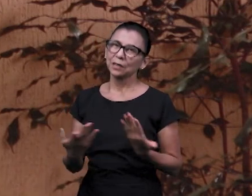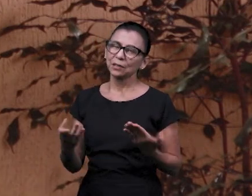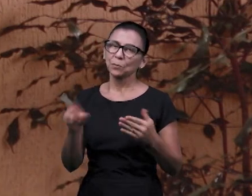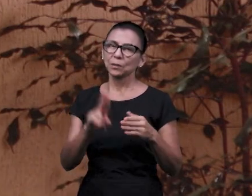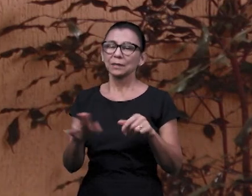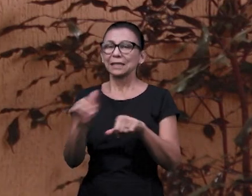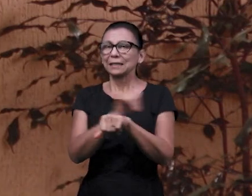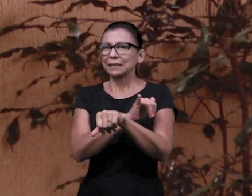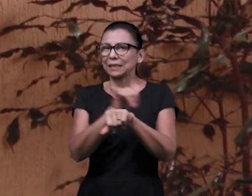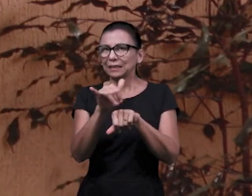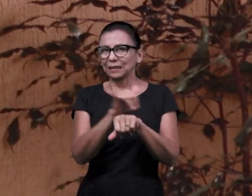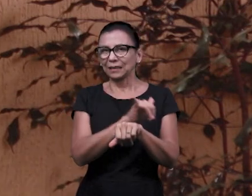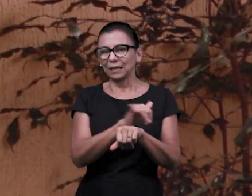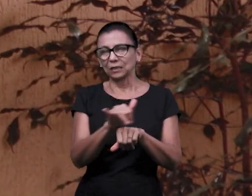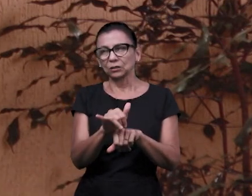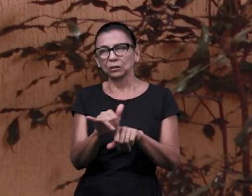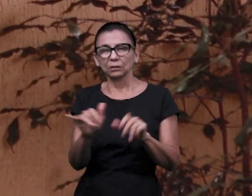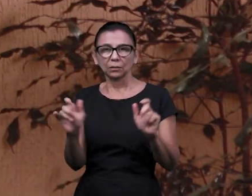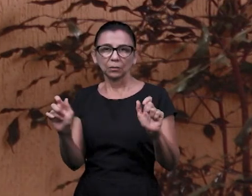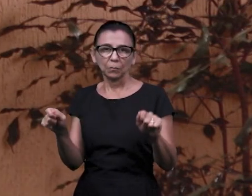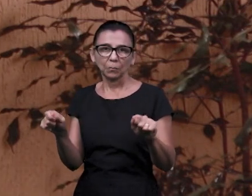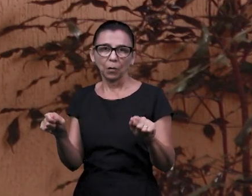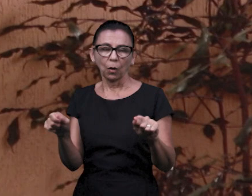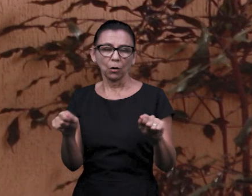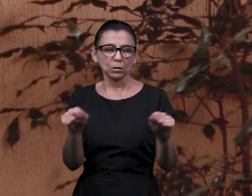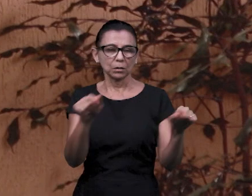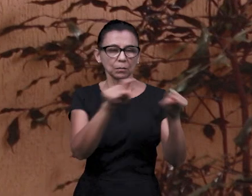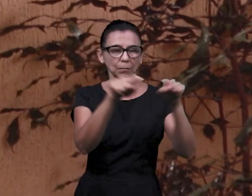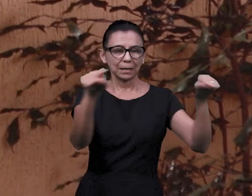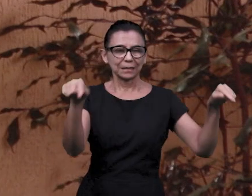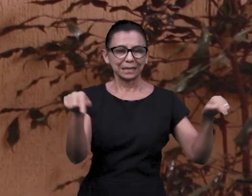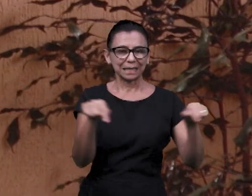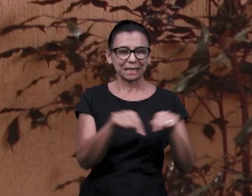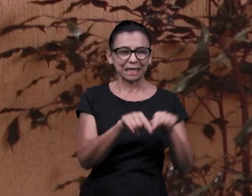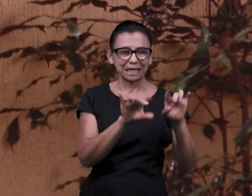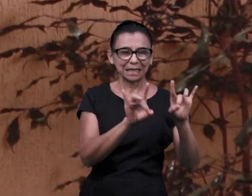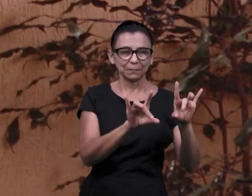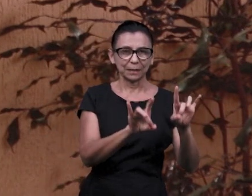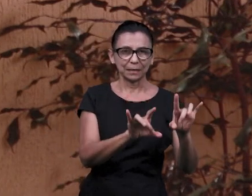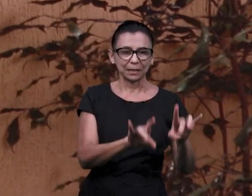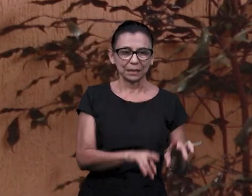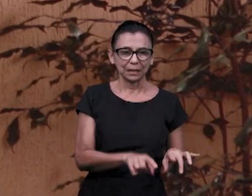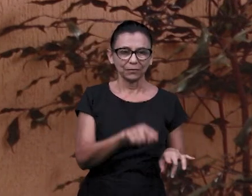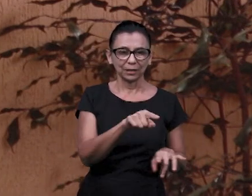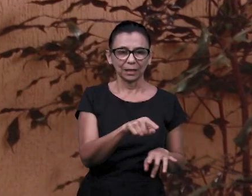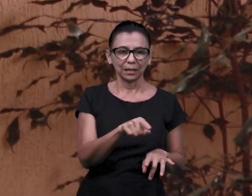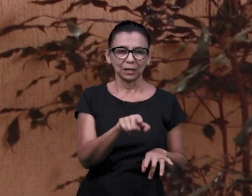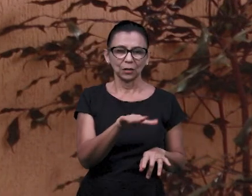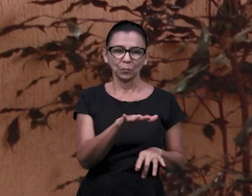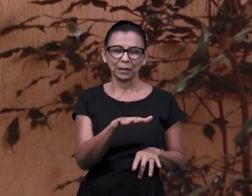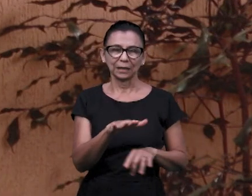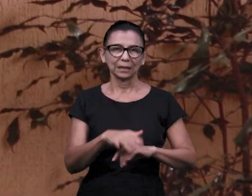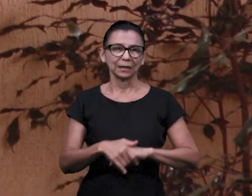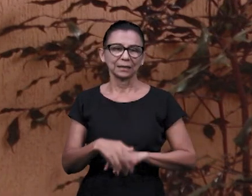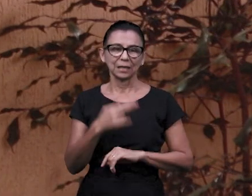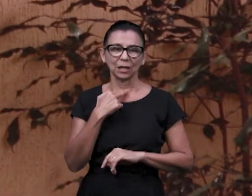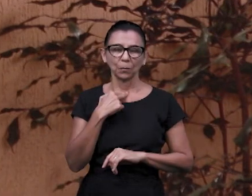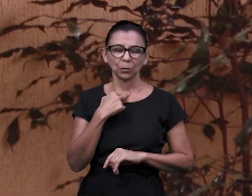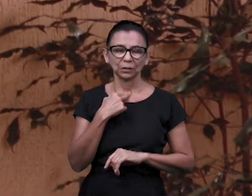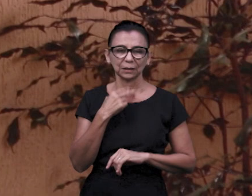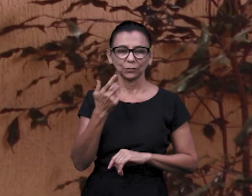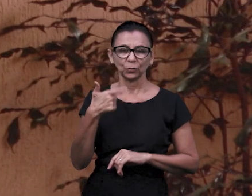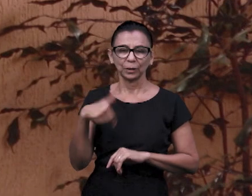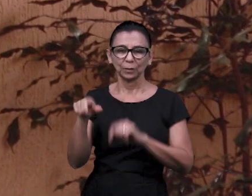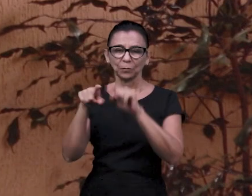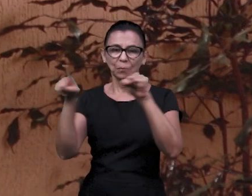pouvons voir ces situations. Donc, je peux sortir d'une classe spécifique d'un enfant qui n'a pas encore